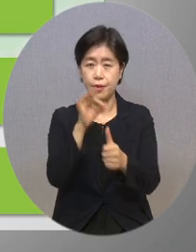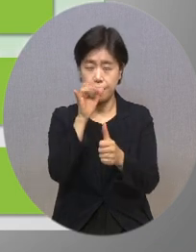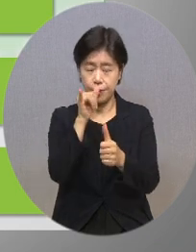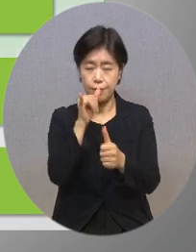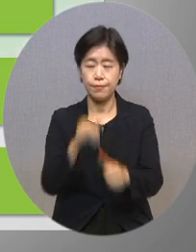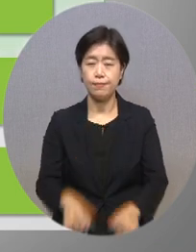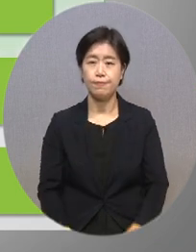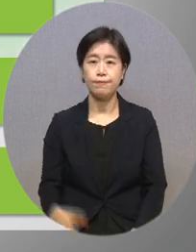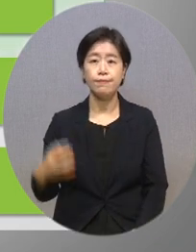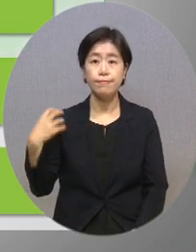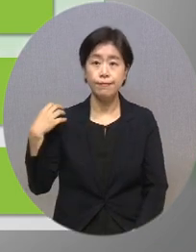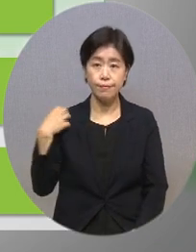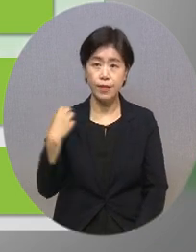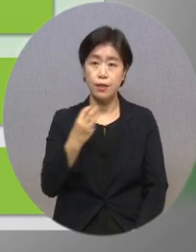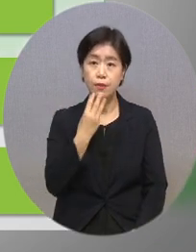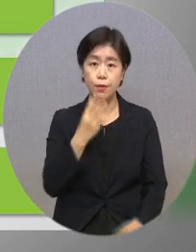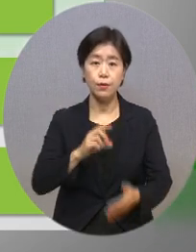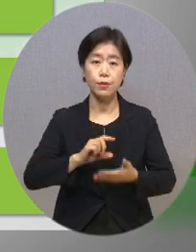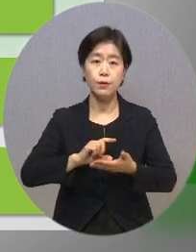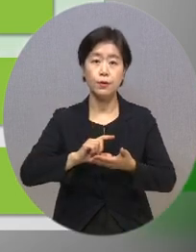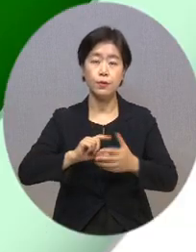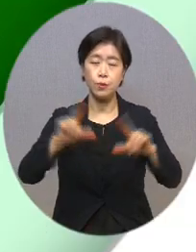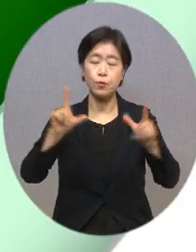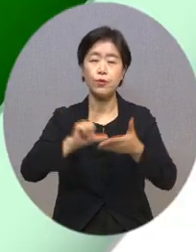담당지사는 서울 동부지사입니다.